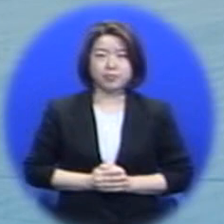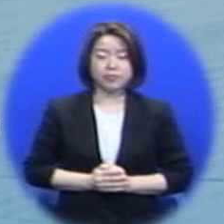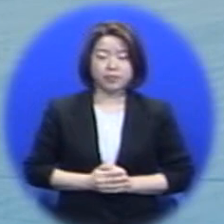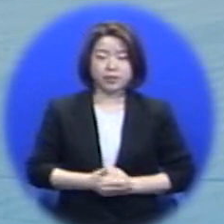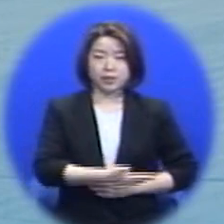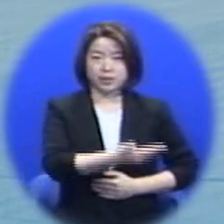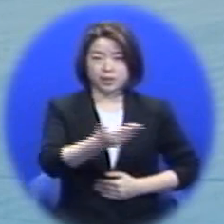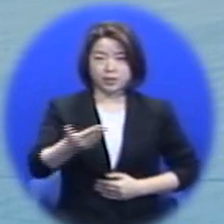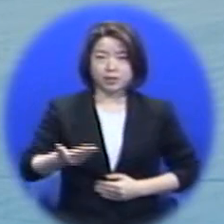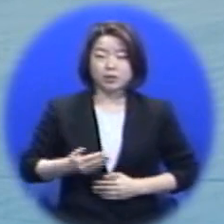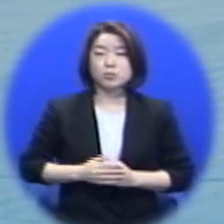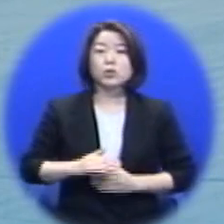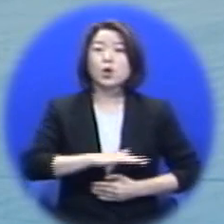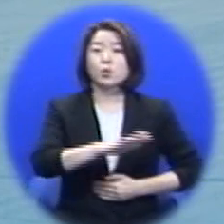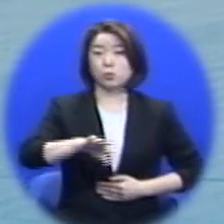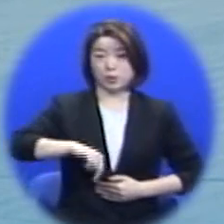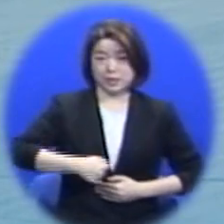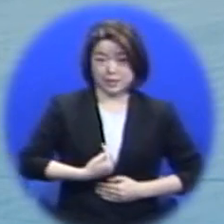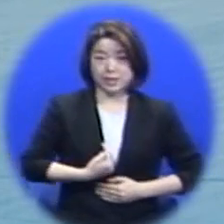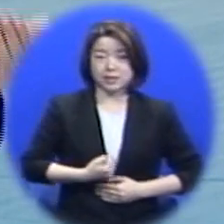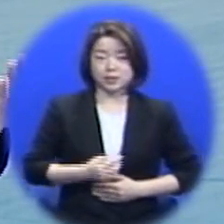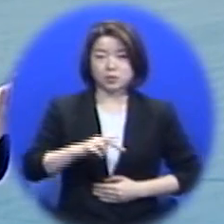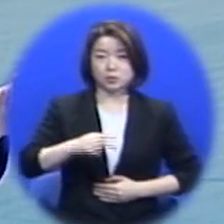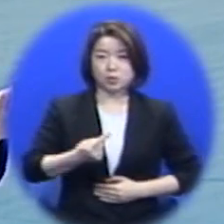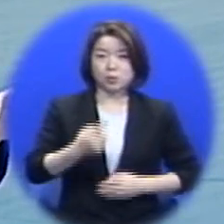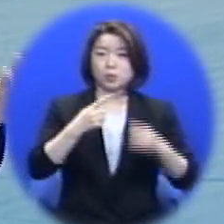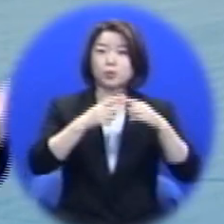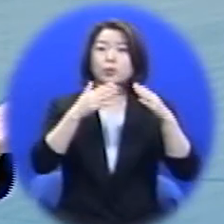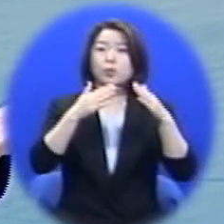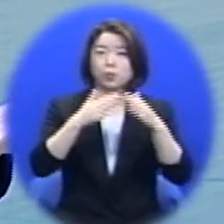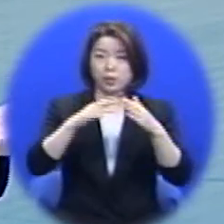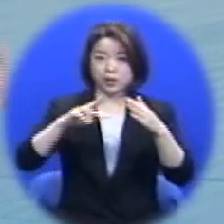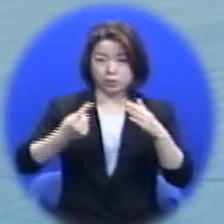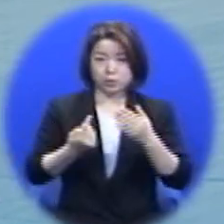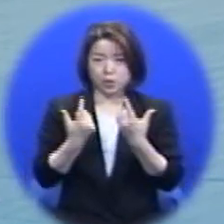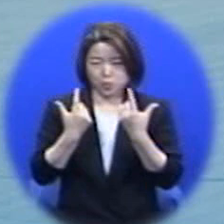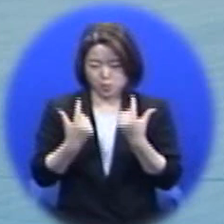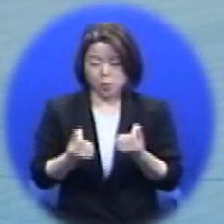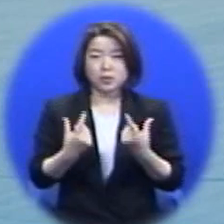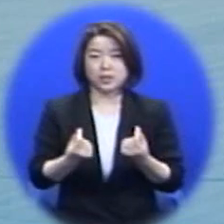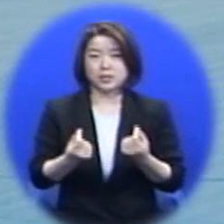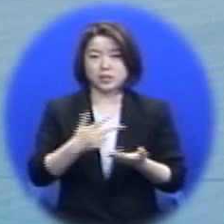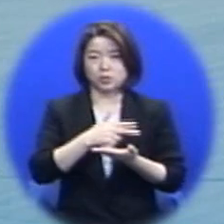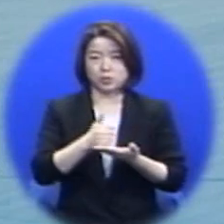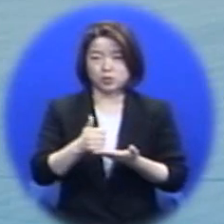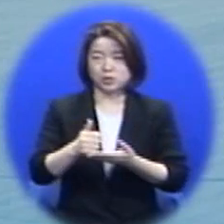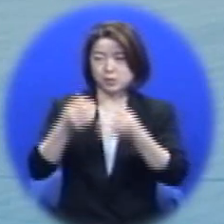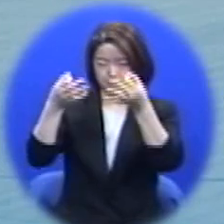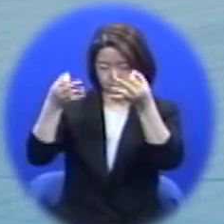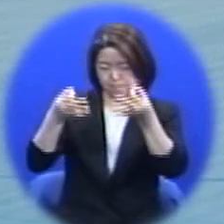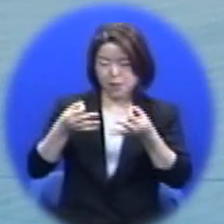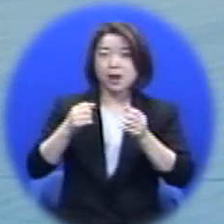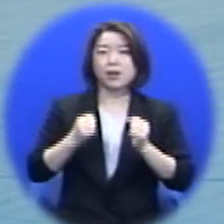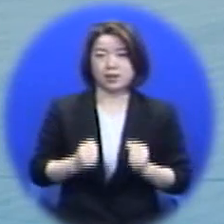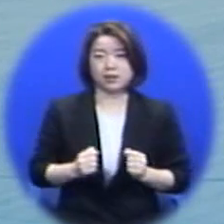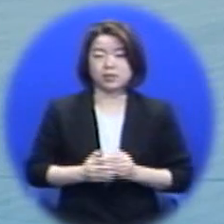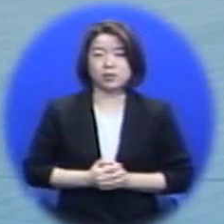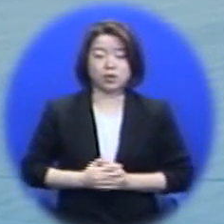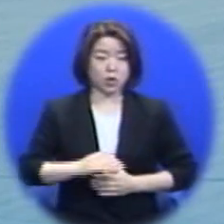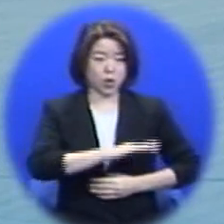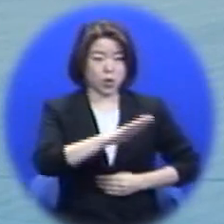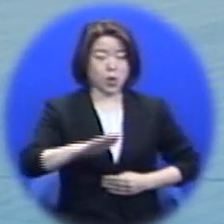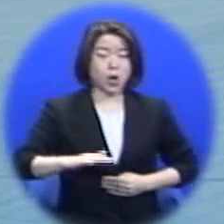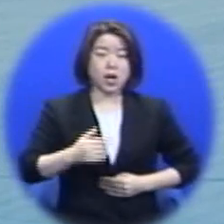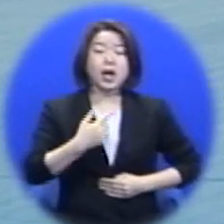여러분, 우리 자신 또 우리 교회도 동일하게 주님이 다 보고 계세요. 우리가 했던